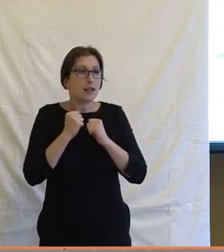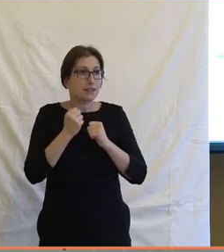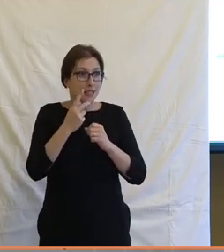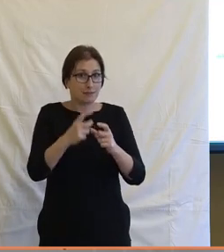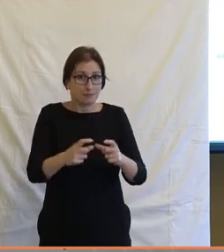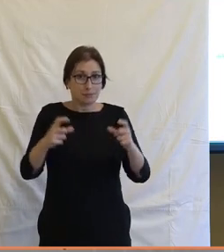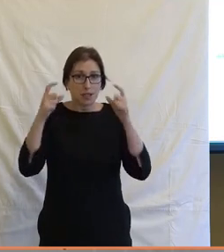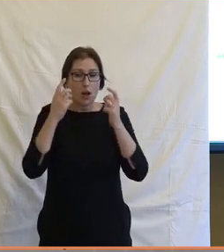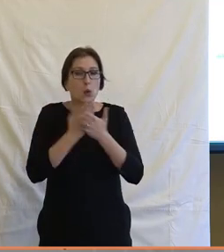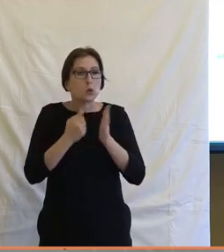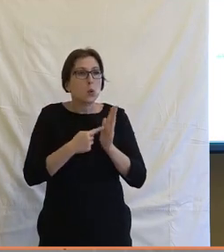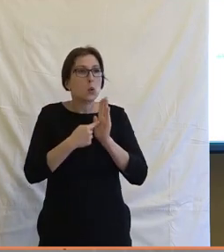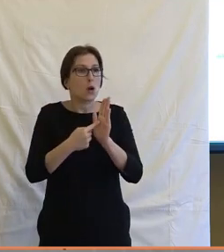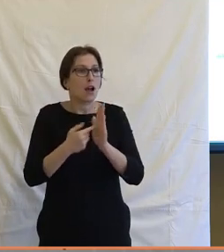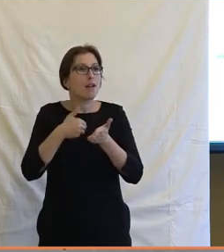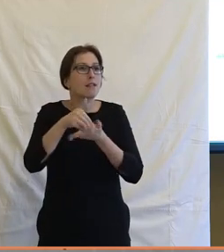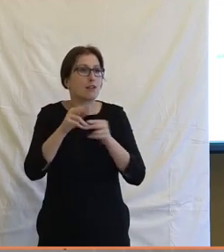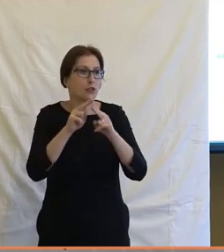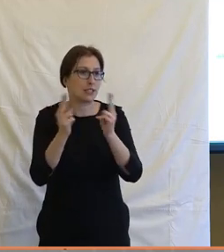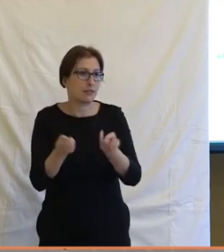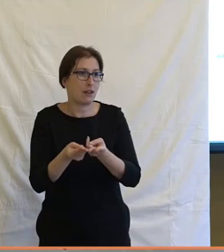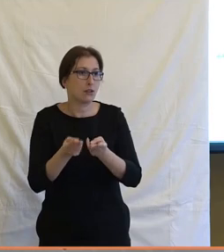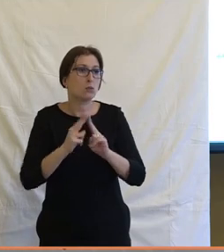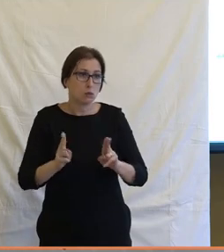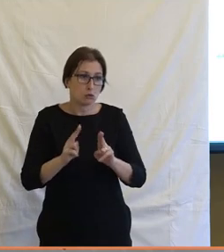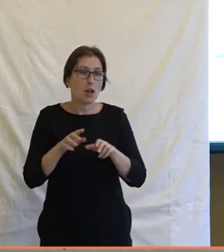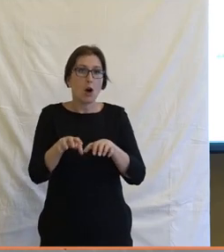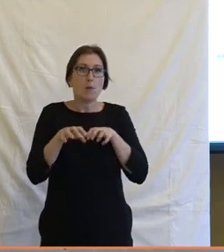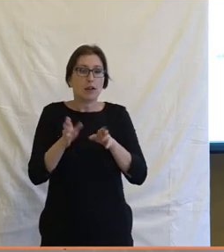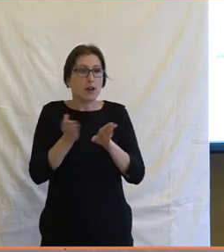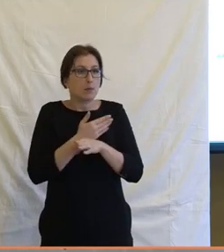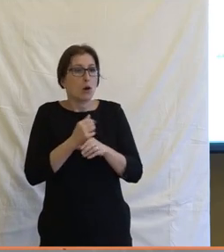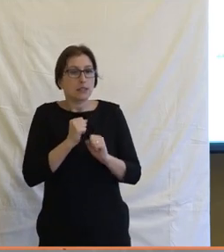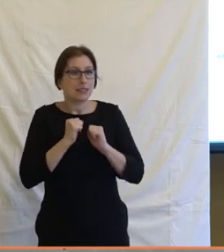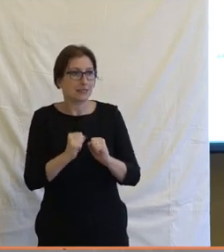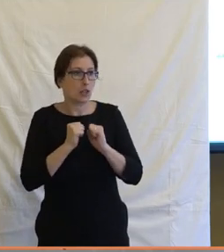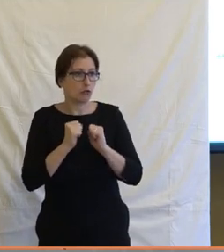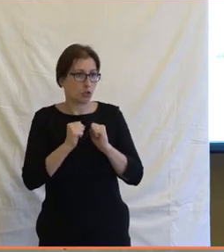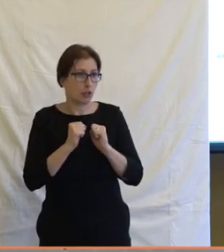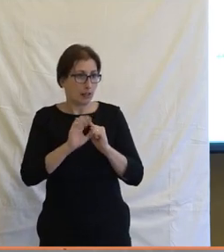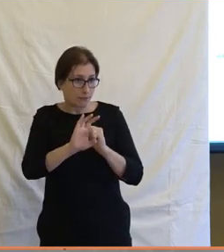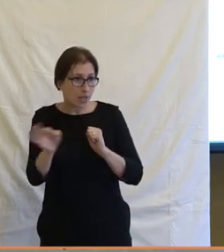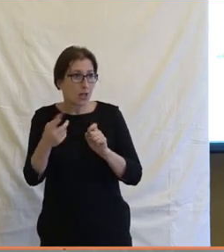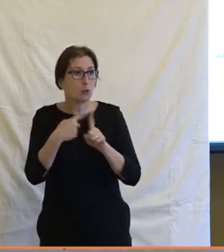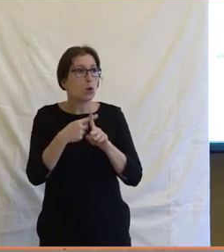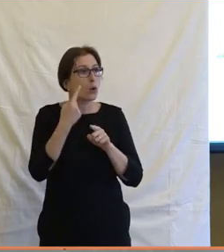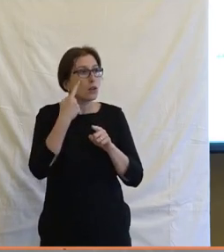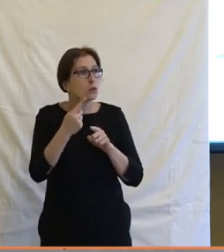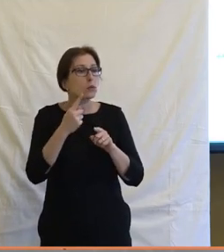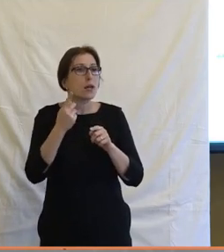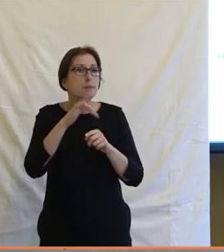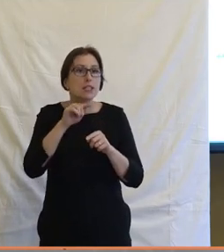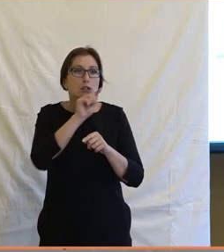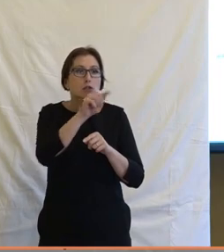dalšího, řeknu, světa, nebo mohou cvičit vlastně, řeknu, zábavnou formou, ale stejným způsobem jsme schopni třeba s těmi